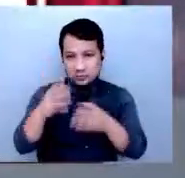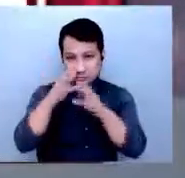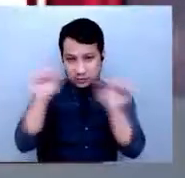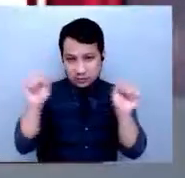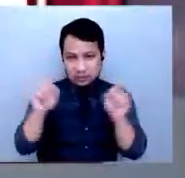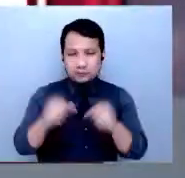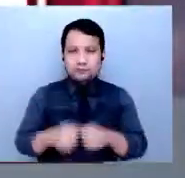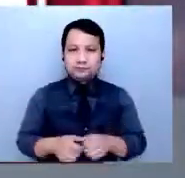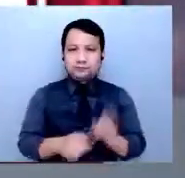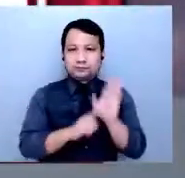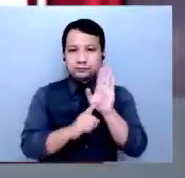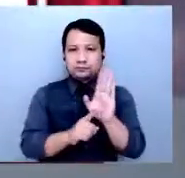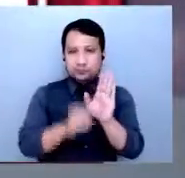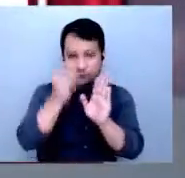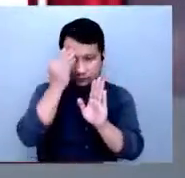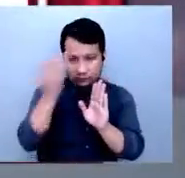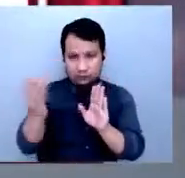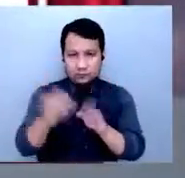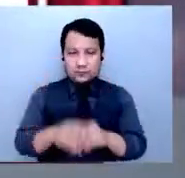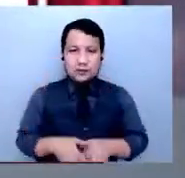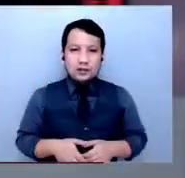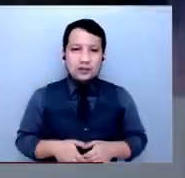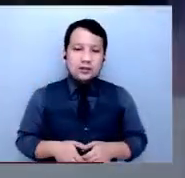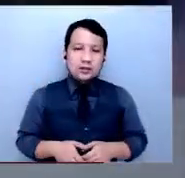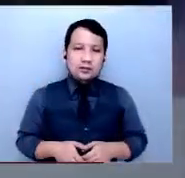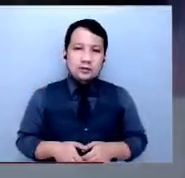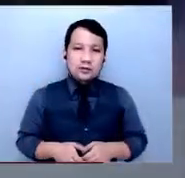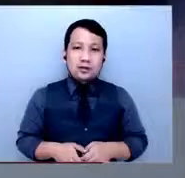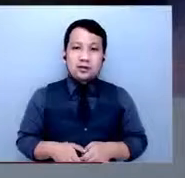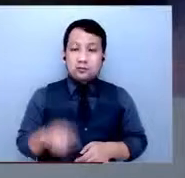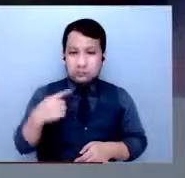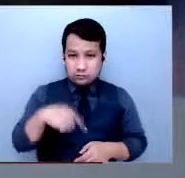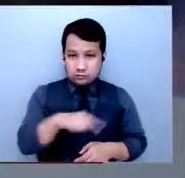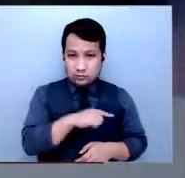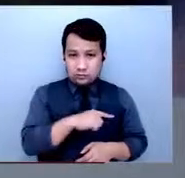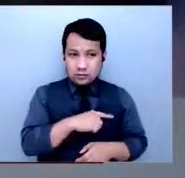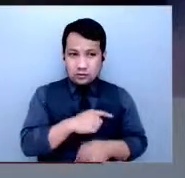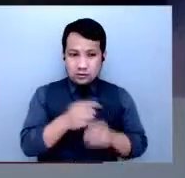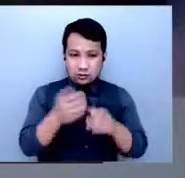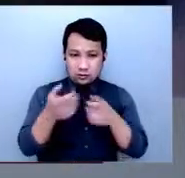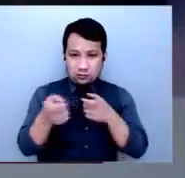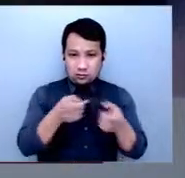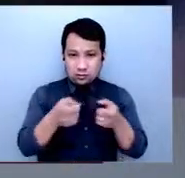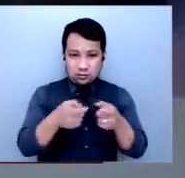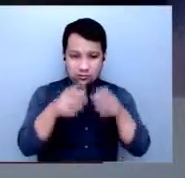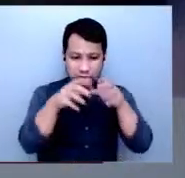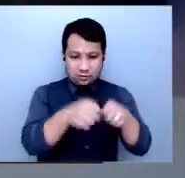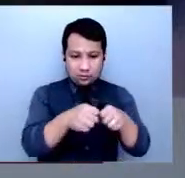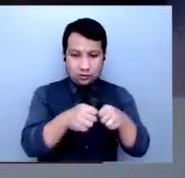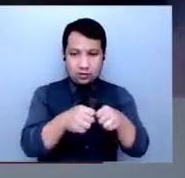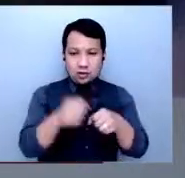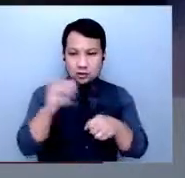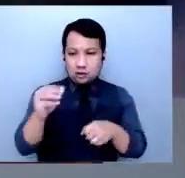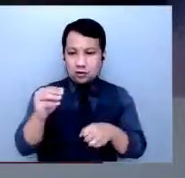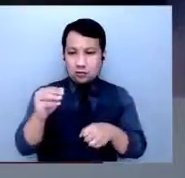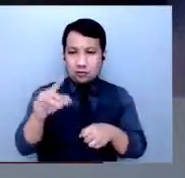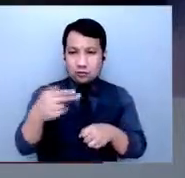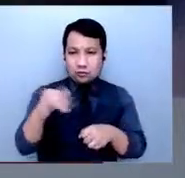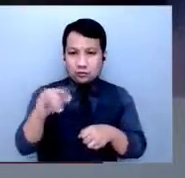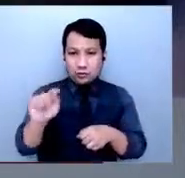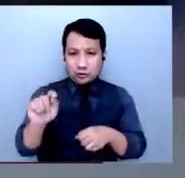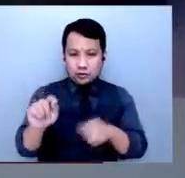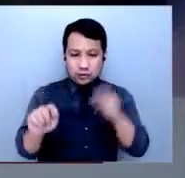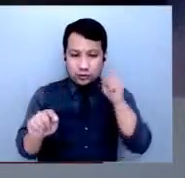Ibinida ng Malacanang na executive branch pa rin daw ang nakapigil sa magkapatid na Mohit at Twinkle Dargani na makalabas